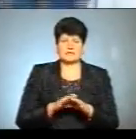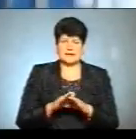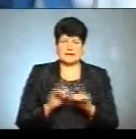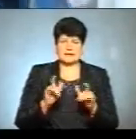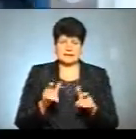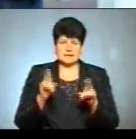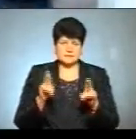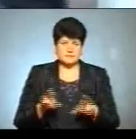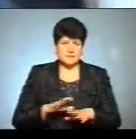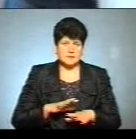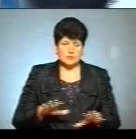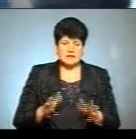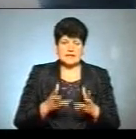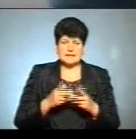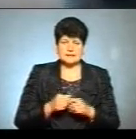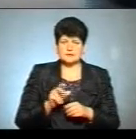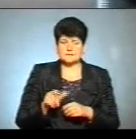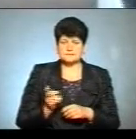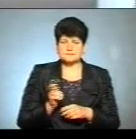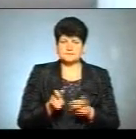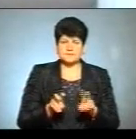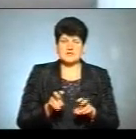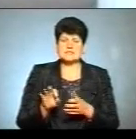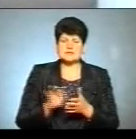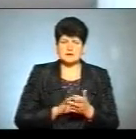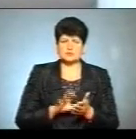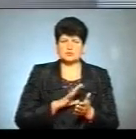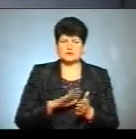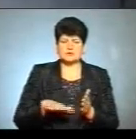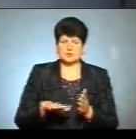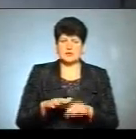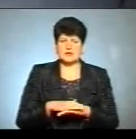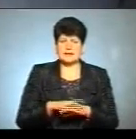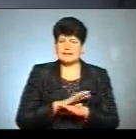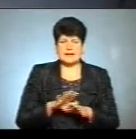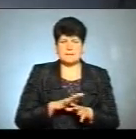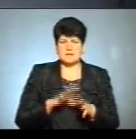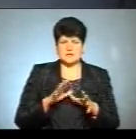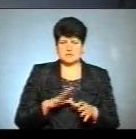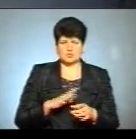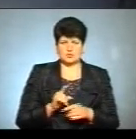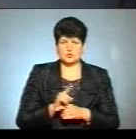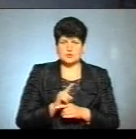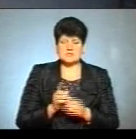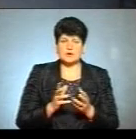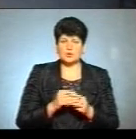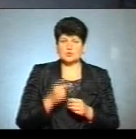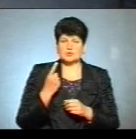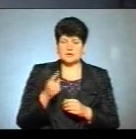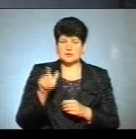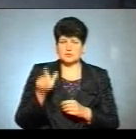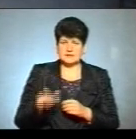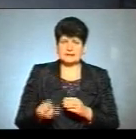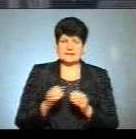не було. Кількість відвідувачів, які одночасно перебували на території ринку, не перевищувала норму. З розрахунку один покупець